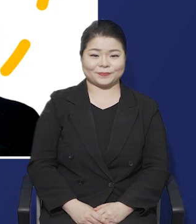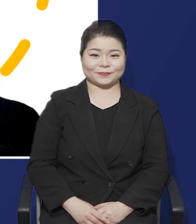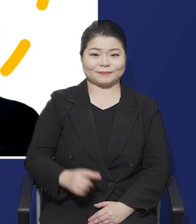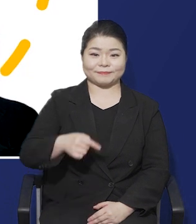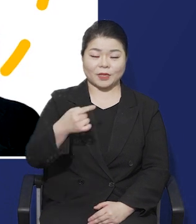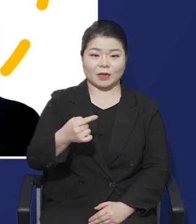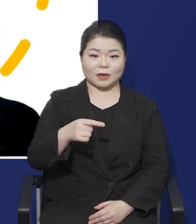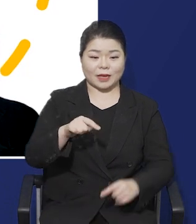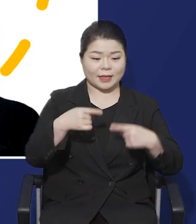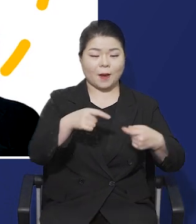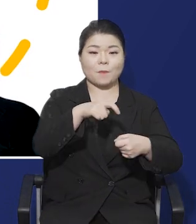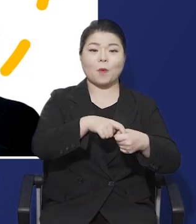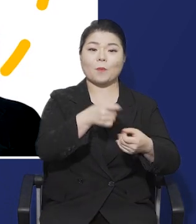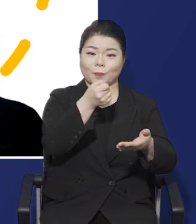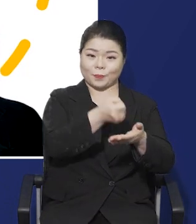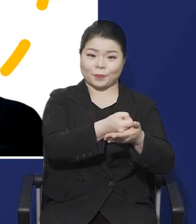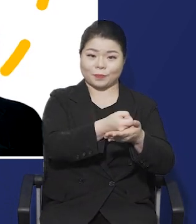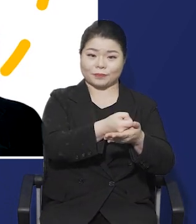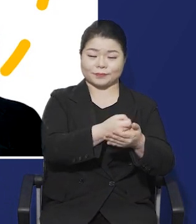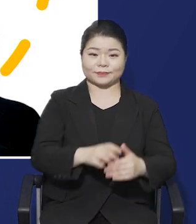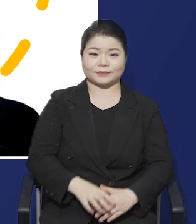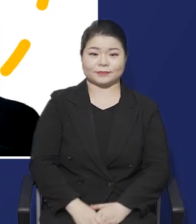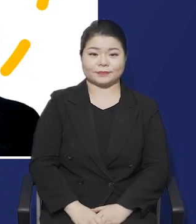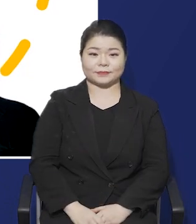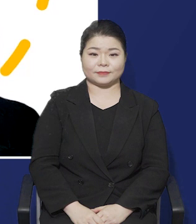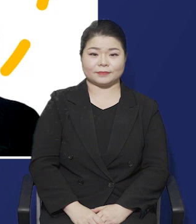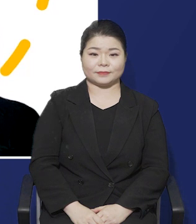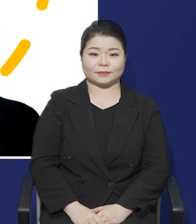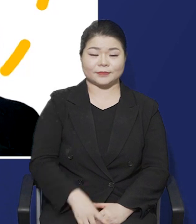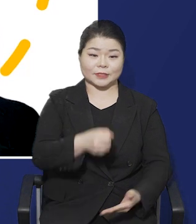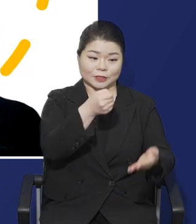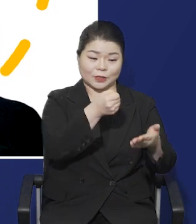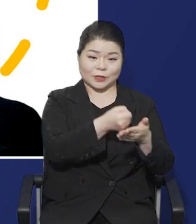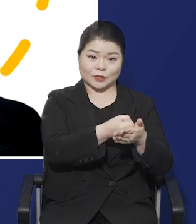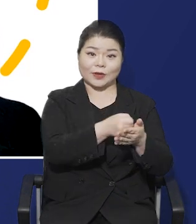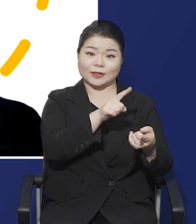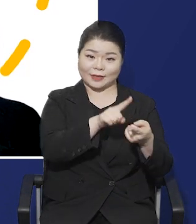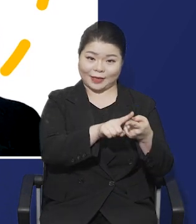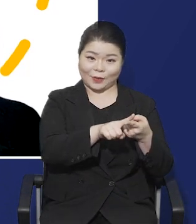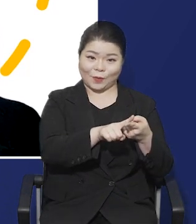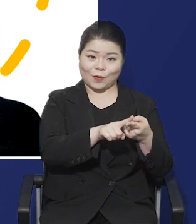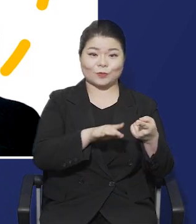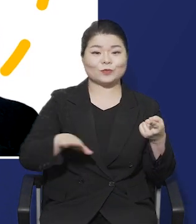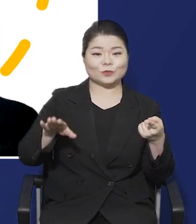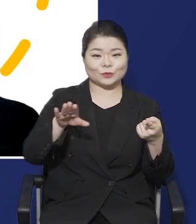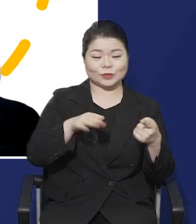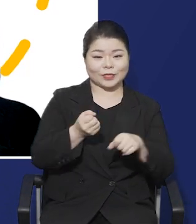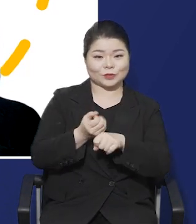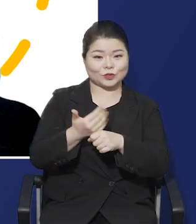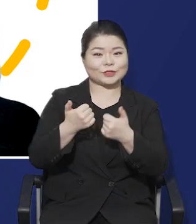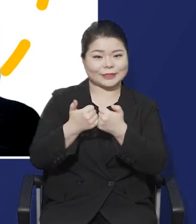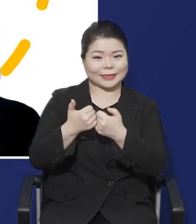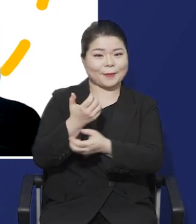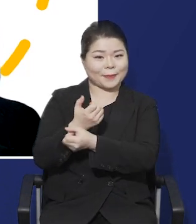다음은 이제 참가 목표 설정입니다. 참가 목표 설정에 대해서는 어, 우리가 수출 선담,